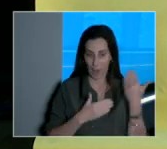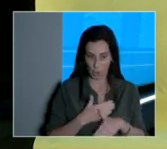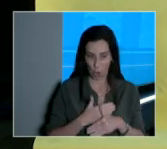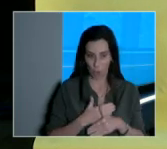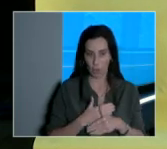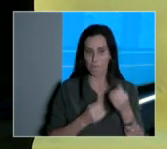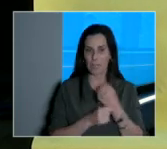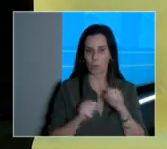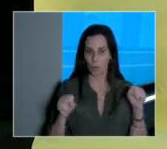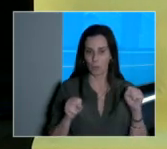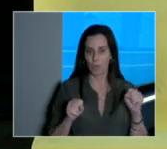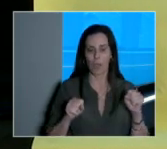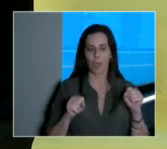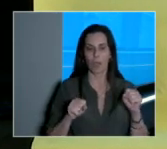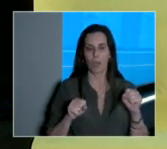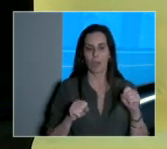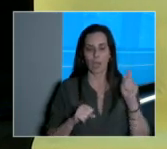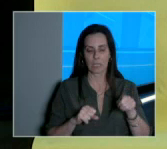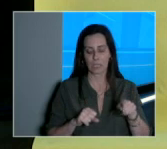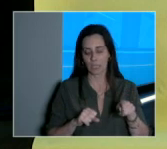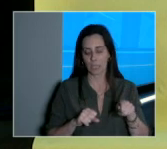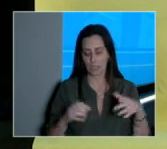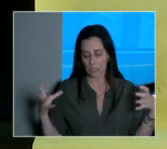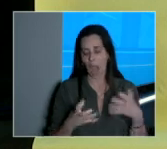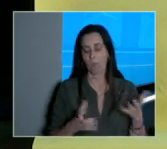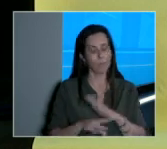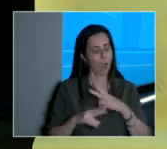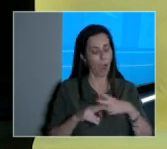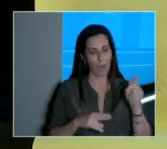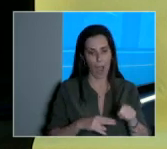דבר, בדמוקרטיה הריבון הוא העם, רק העם.